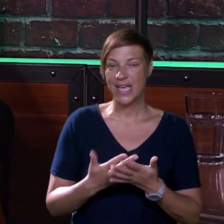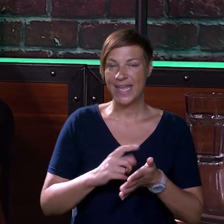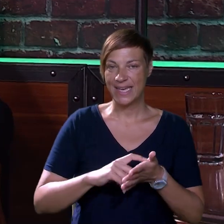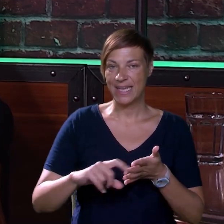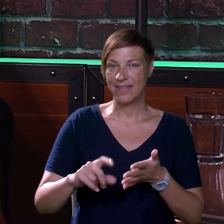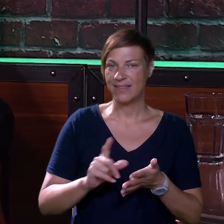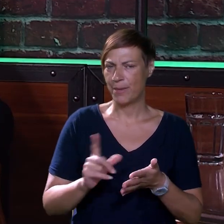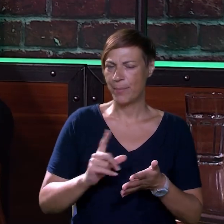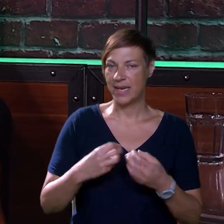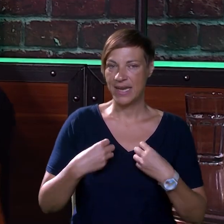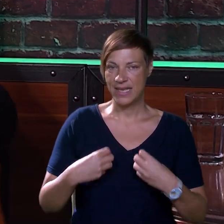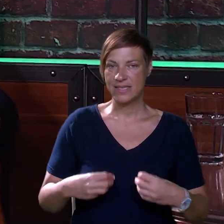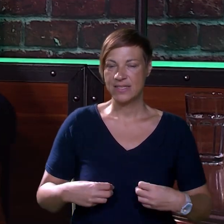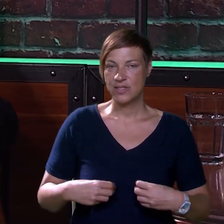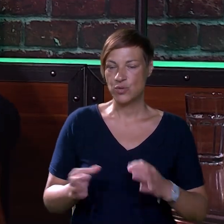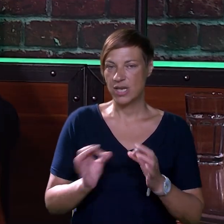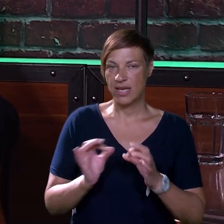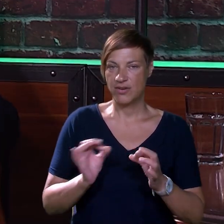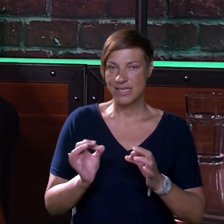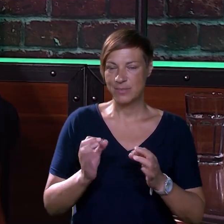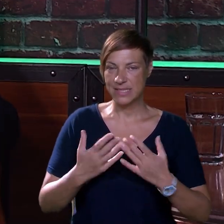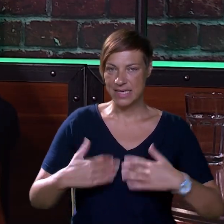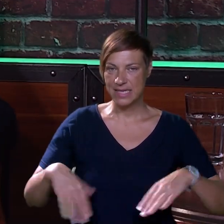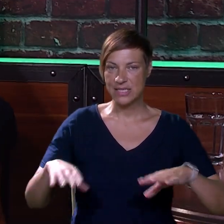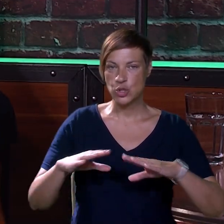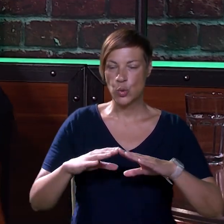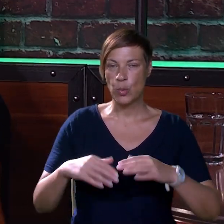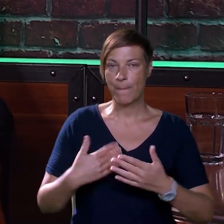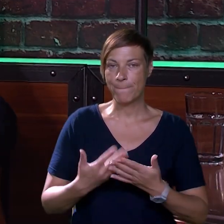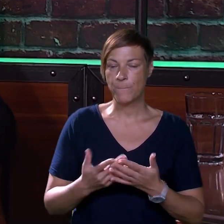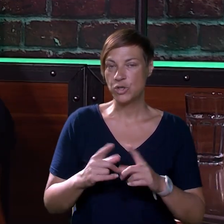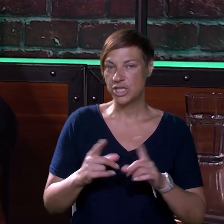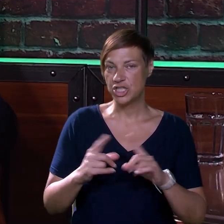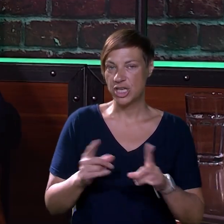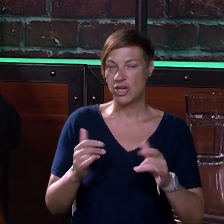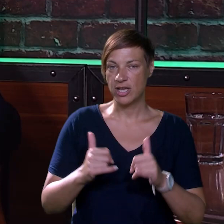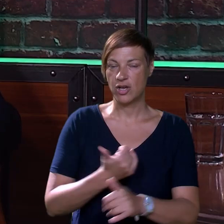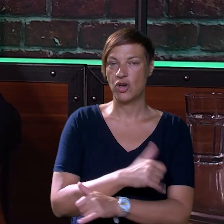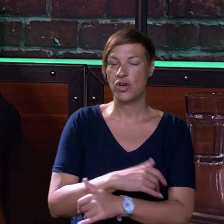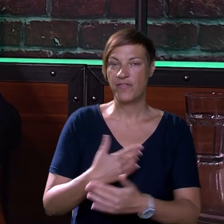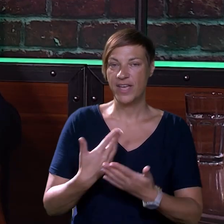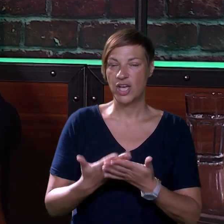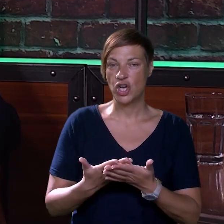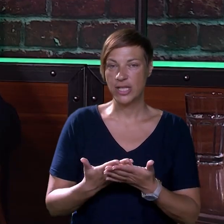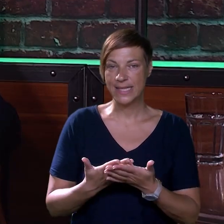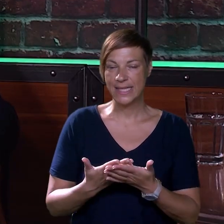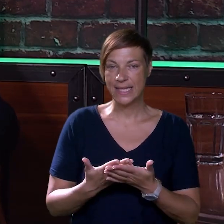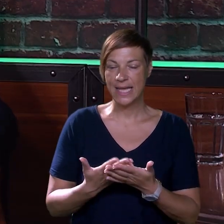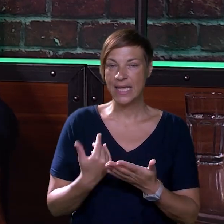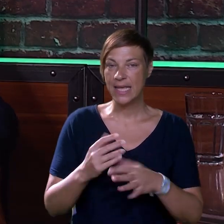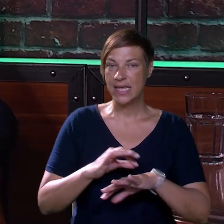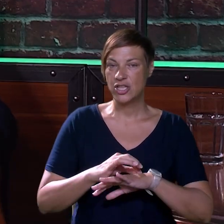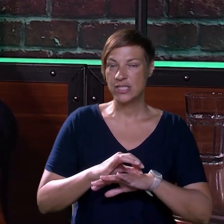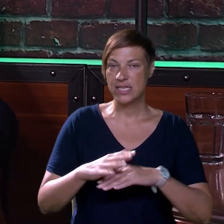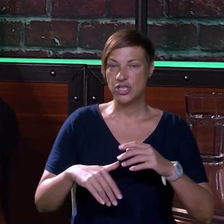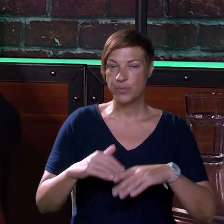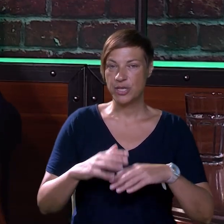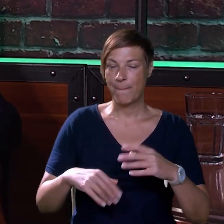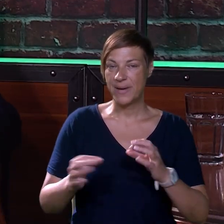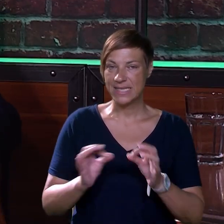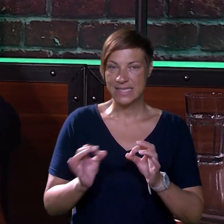ležernije teme, ne onako stručne kao na nekim specijaliziranim temama i bude šaroliko. Ove godine namjeravamo dovesti dosta liječnika opće